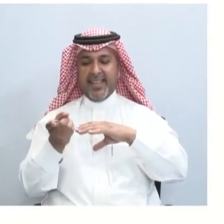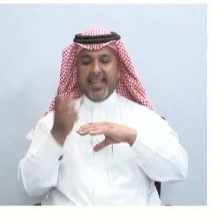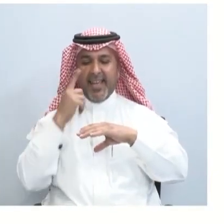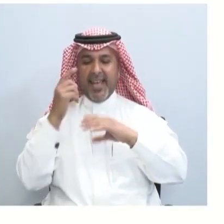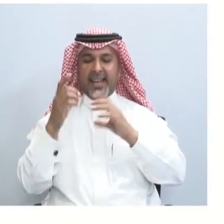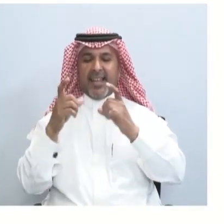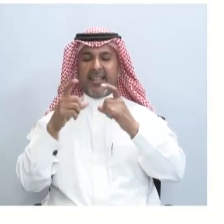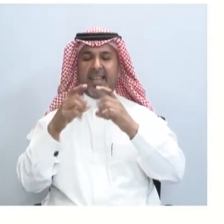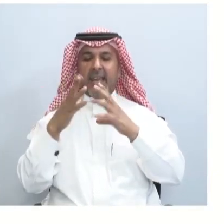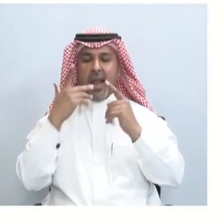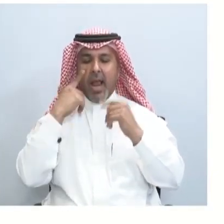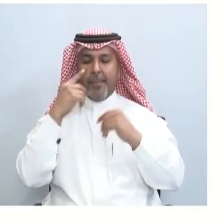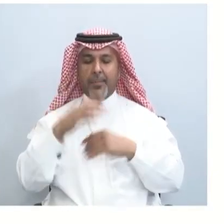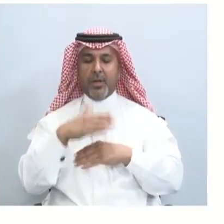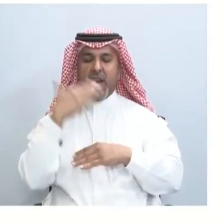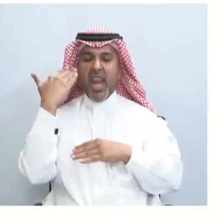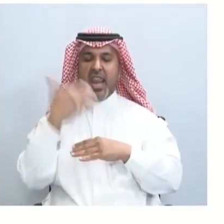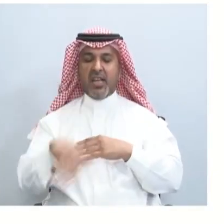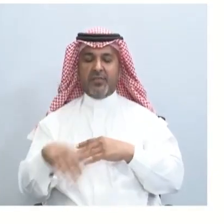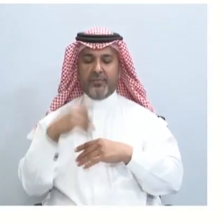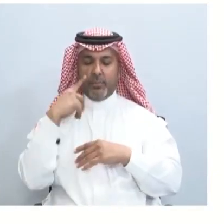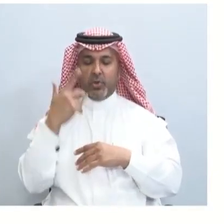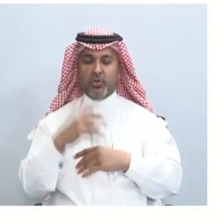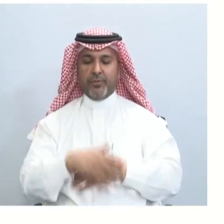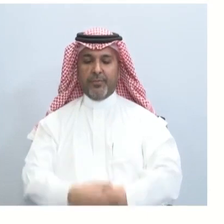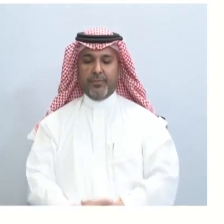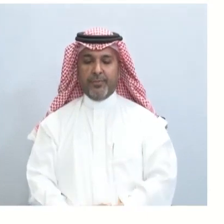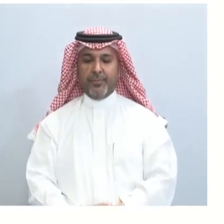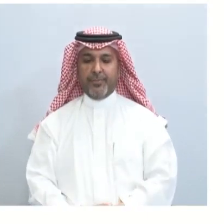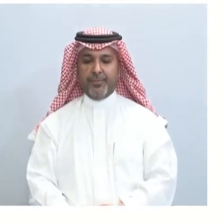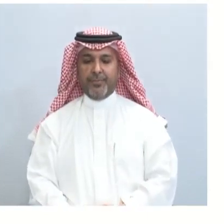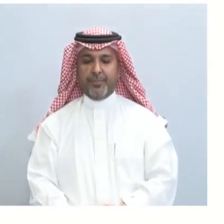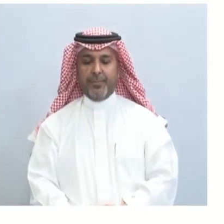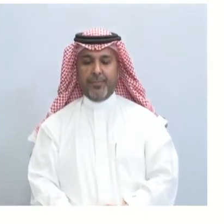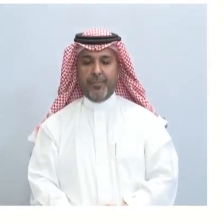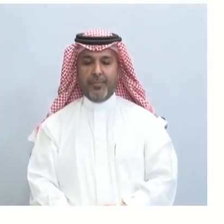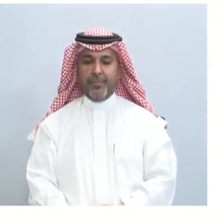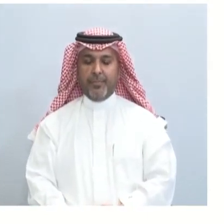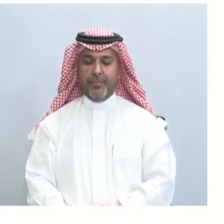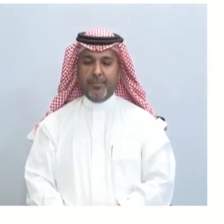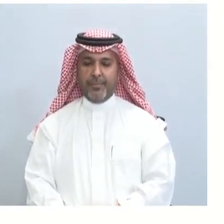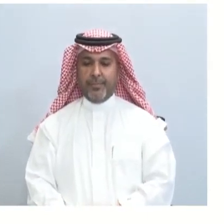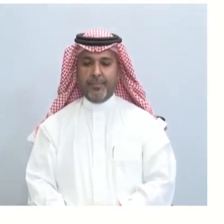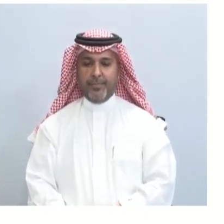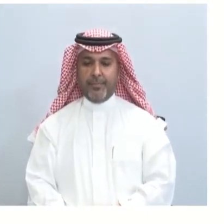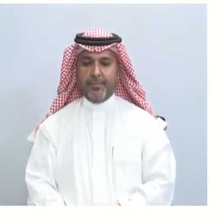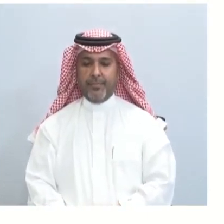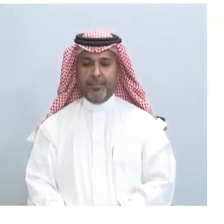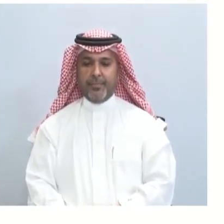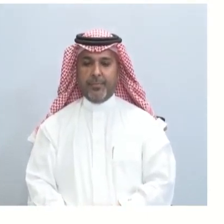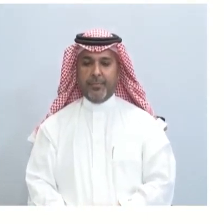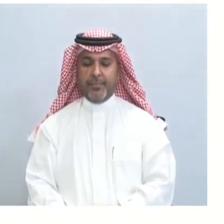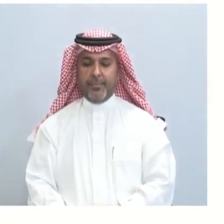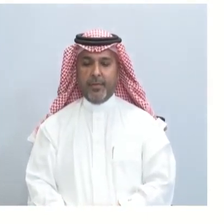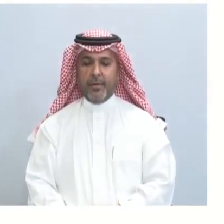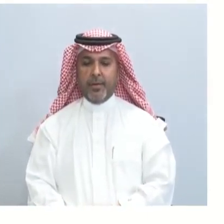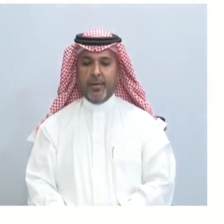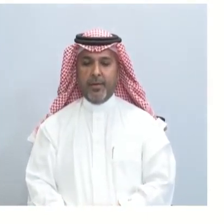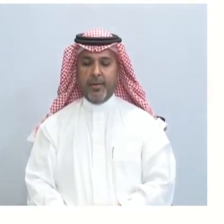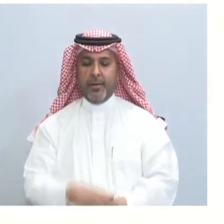نحسب مساحته هذا الشكل نستطيع ان نجزه الى ماذا نعم نستطيع ان نجزع هذا الشكل الى نصف